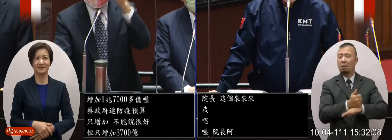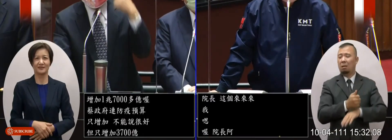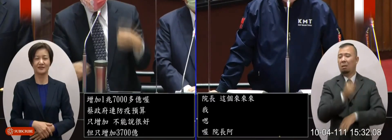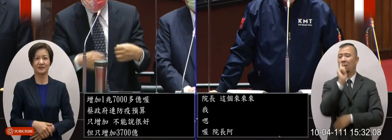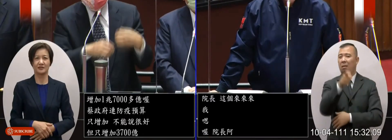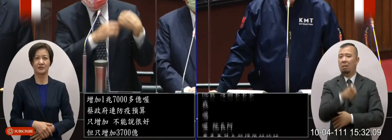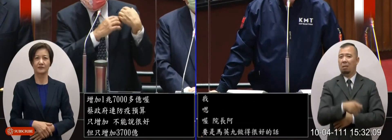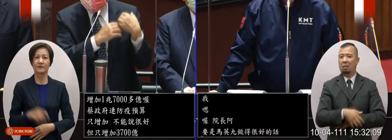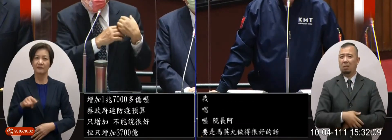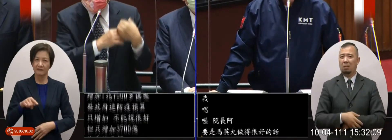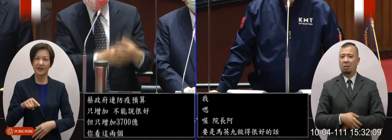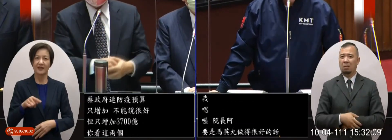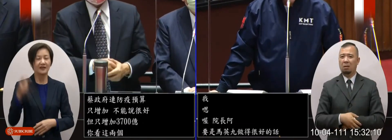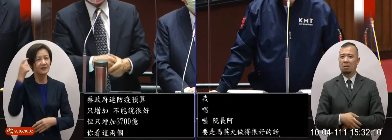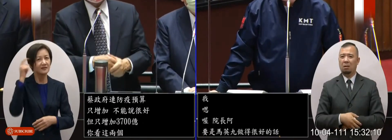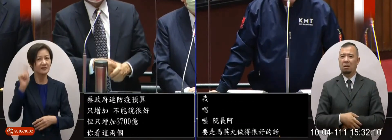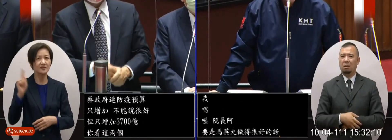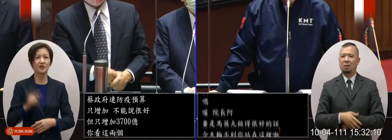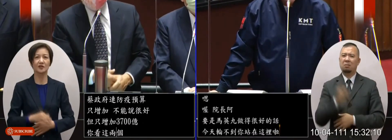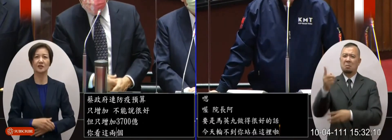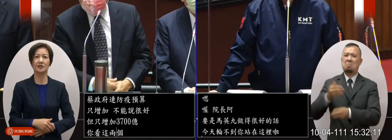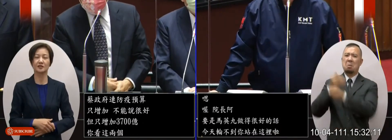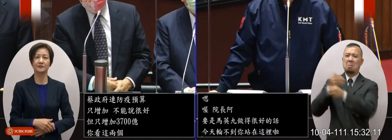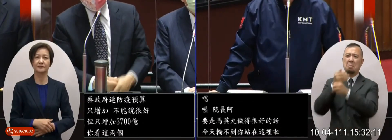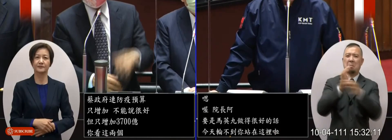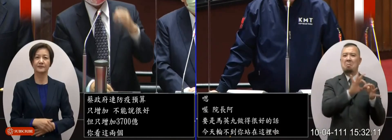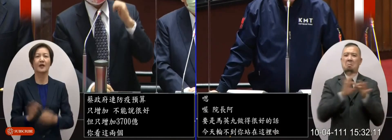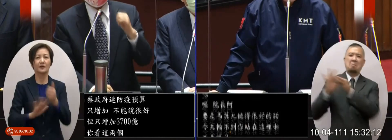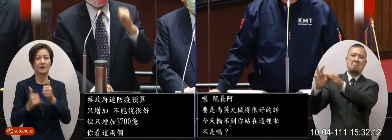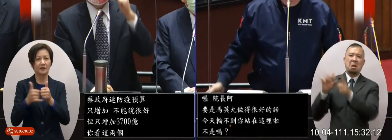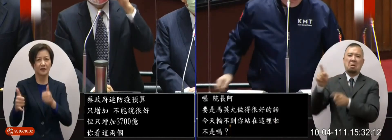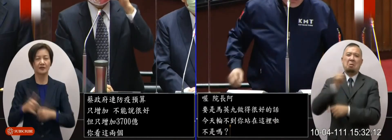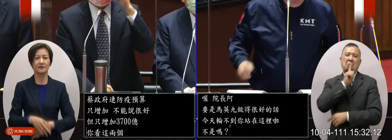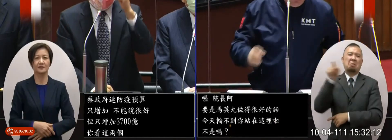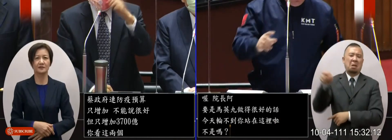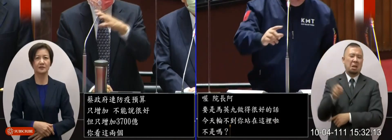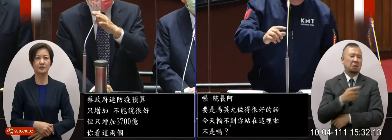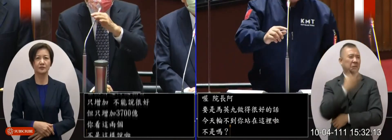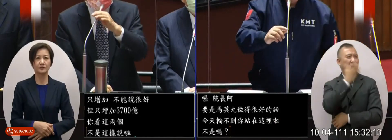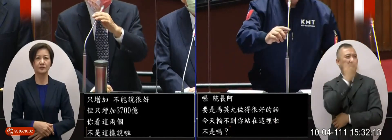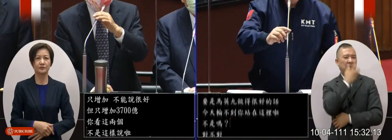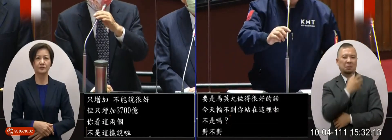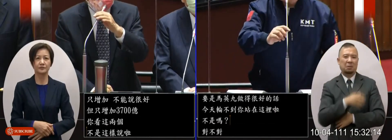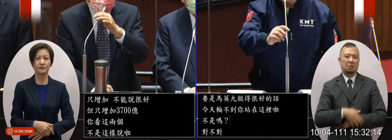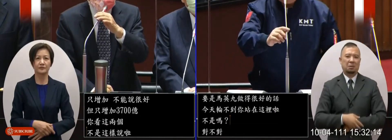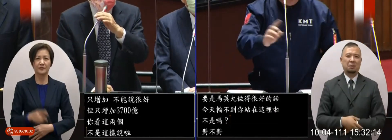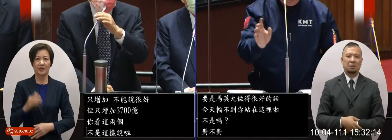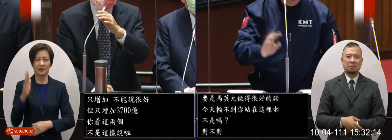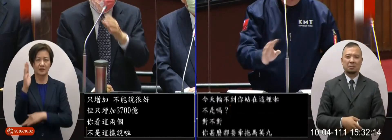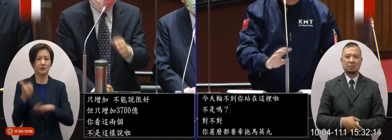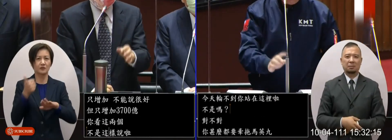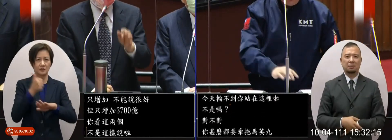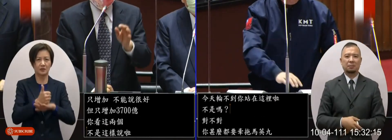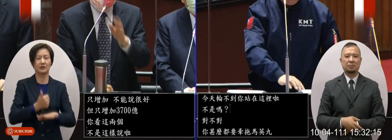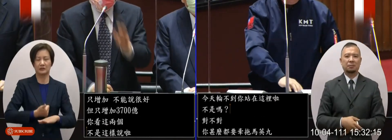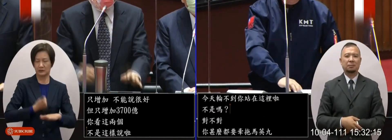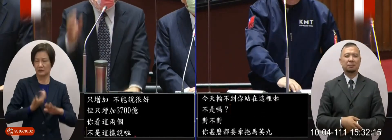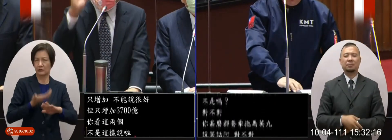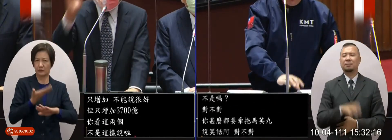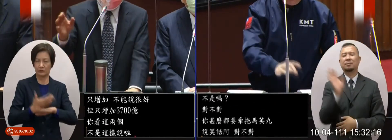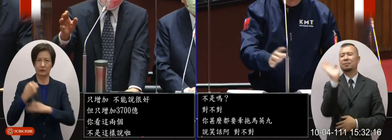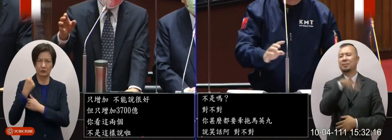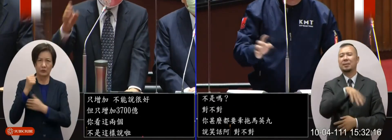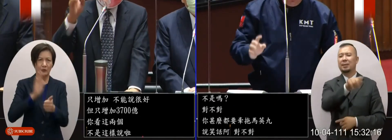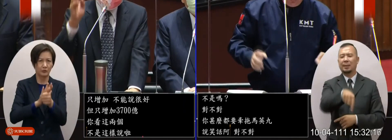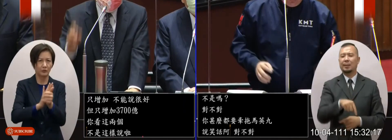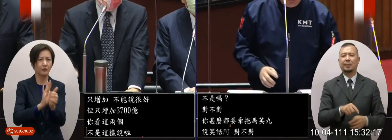说大家， 对不对？你什么都要 是 要看到马英九 有 功求为啊，对不？ 当家都很辛苦啦，我不是讲